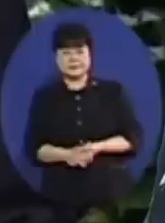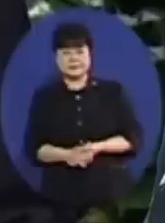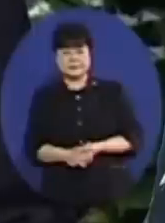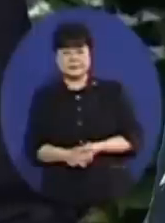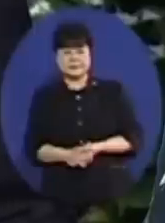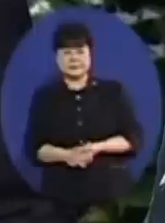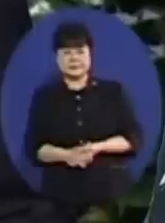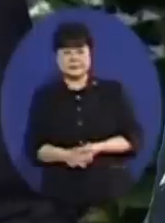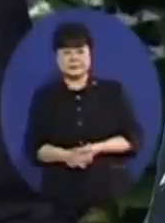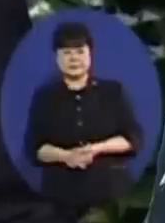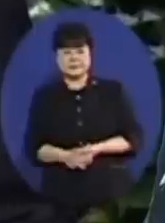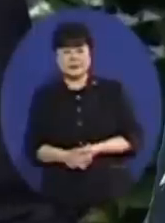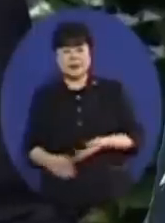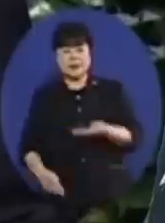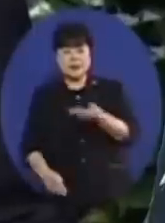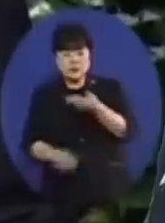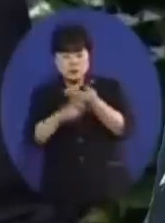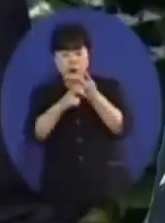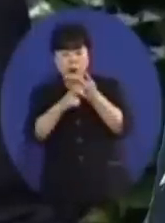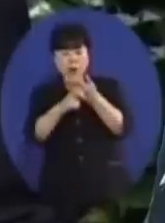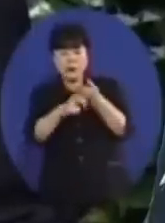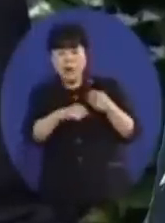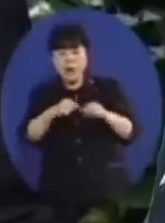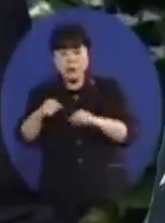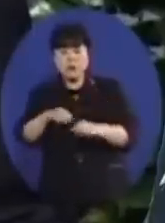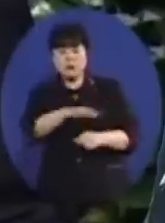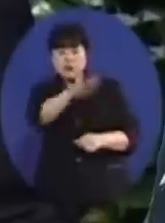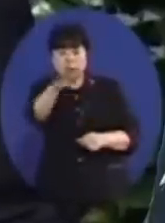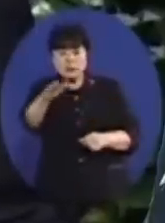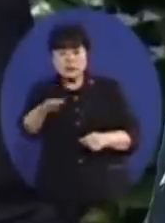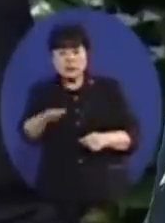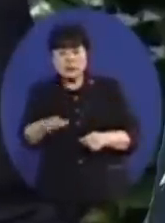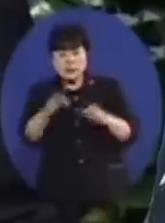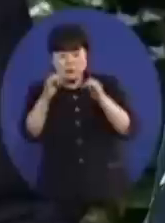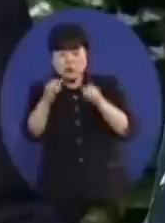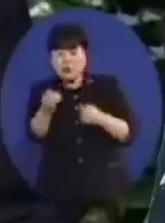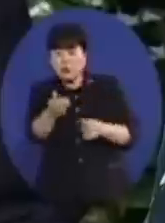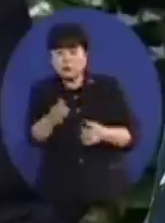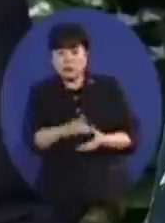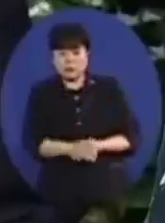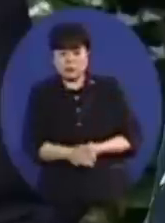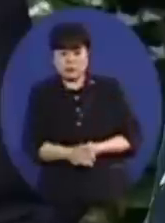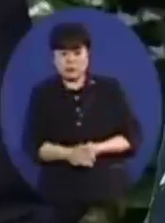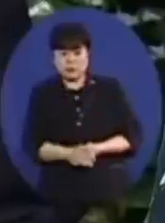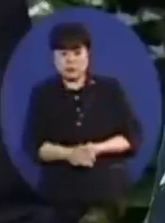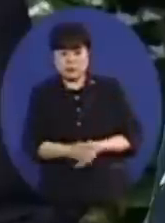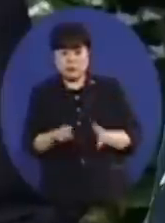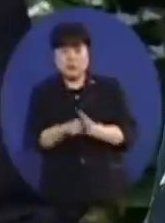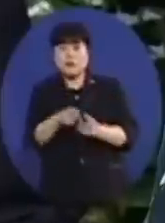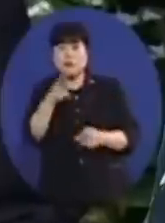불이야 불법을 행해도 누가 보는 사람이 없지 않습니까